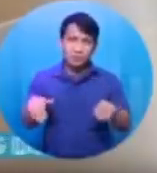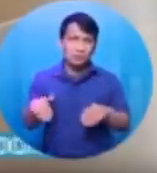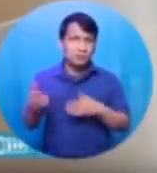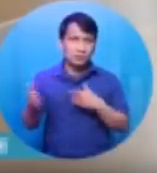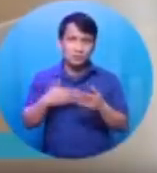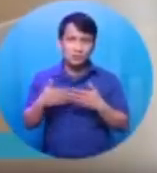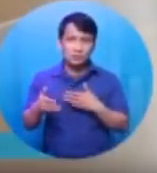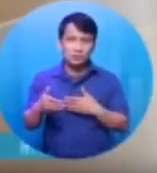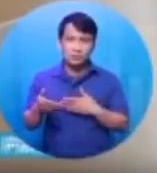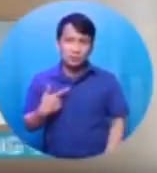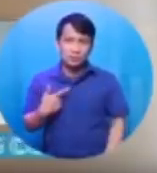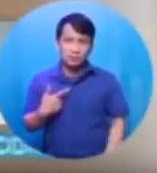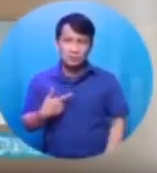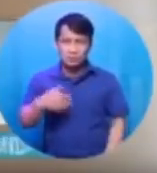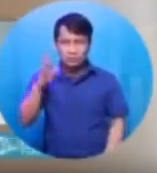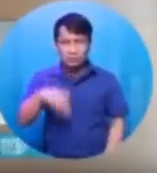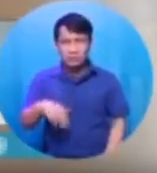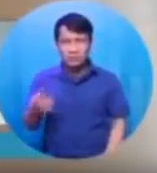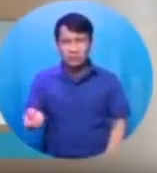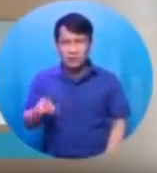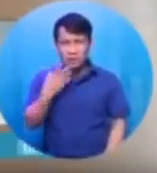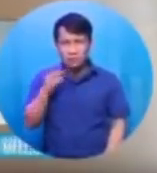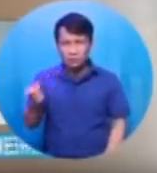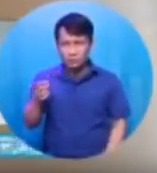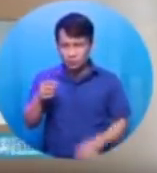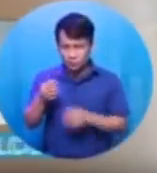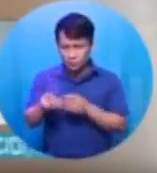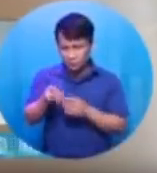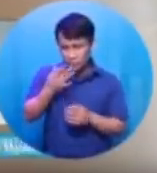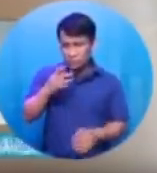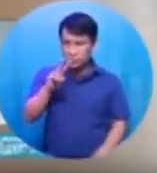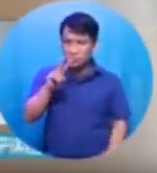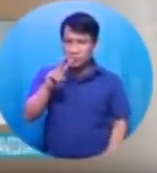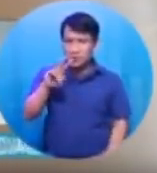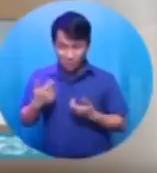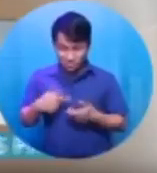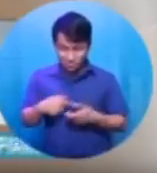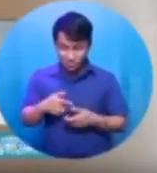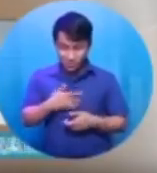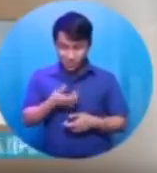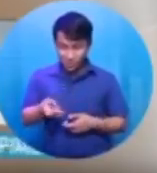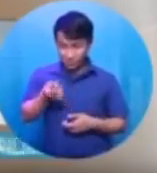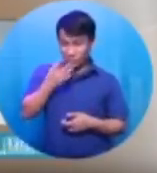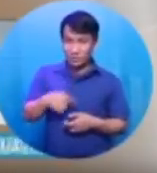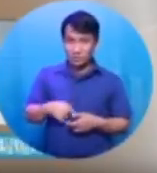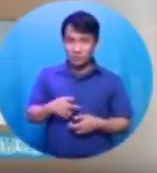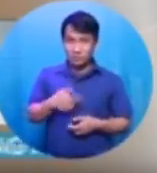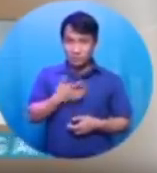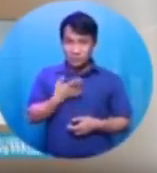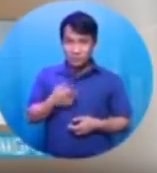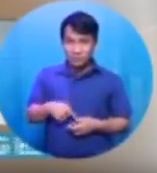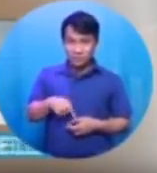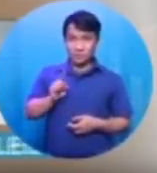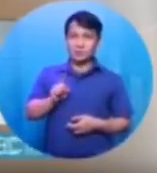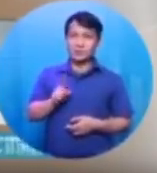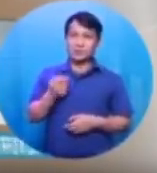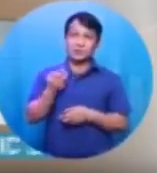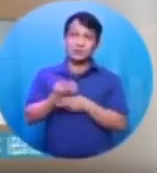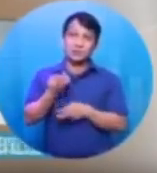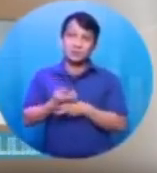Hindi po natin masabi yung ano. Bakit mo nasabi nagbabayagra yung tatay ni Sir Jan? Hindi po natin mahirap po kasi yung panahon ngayon